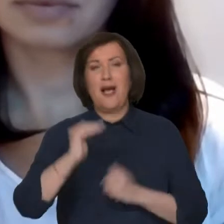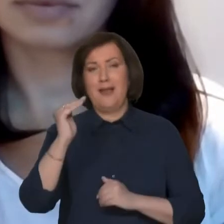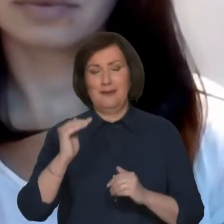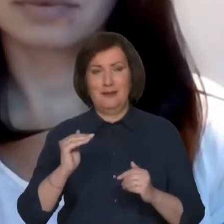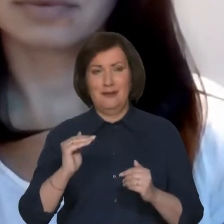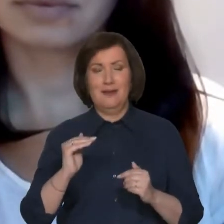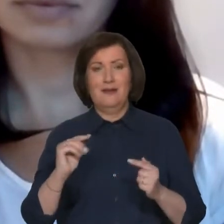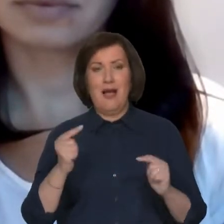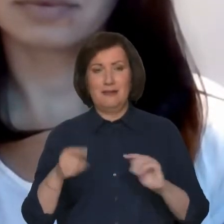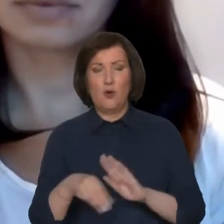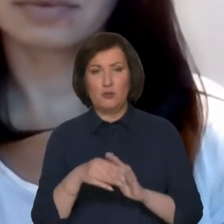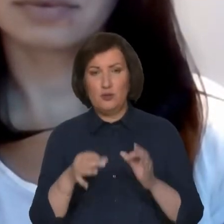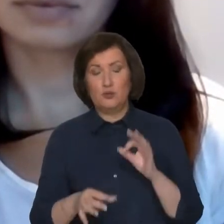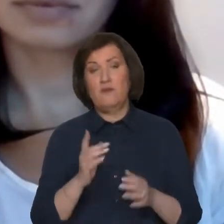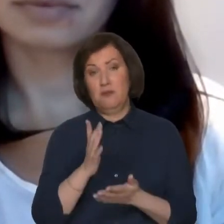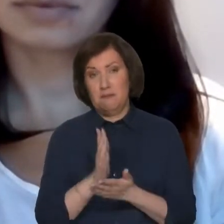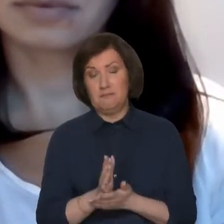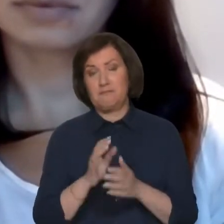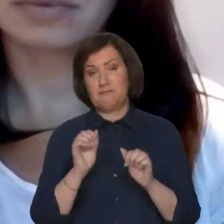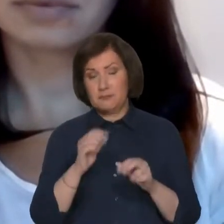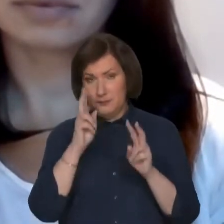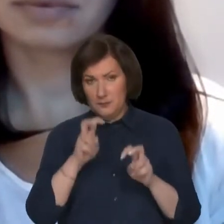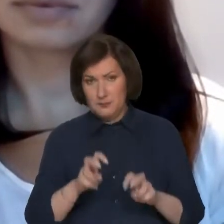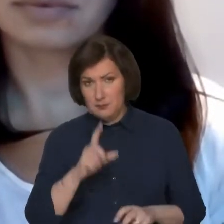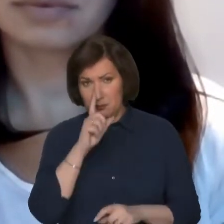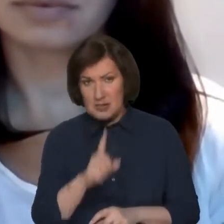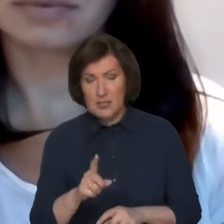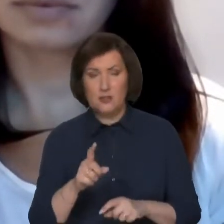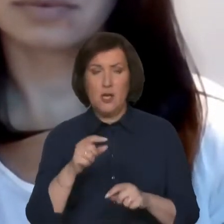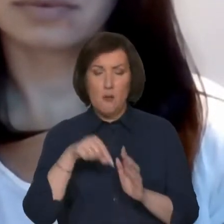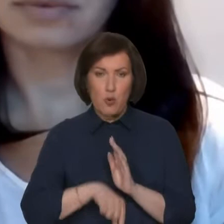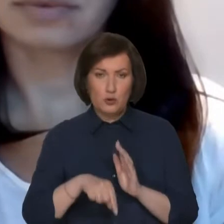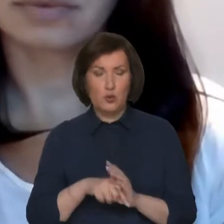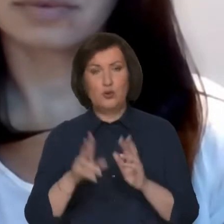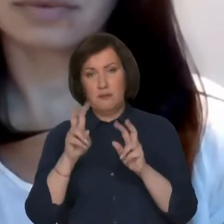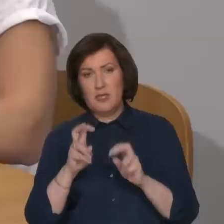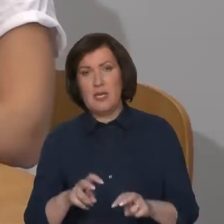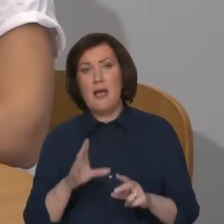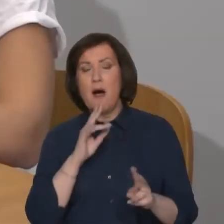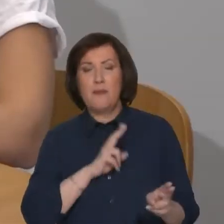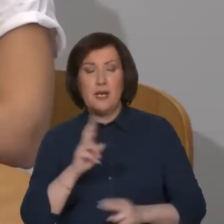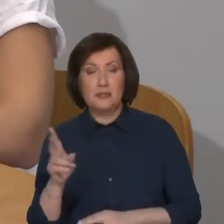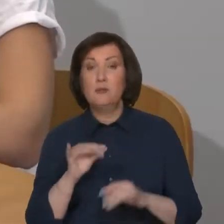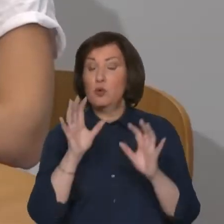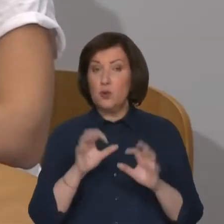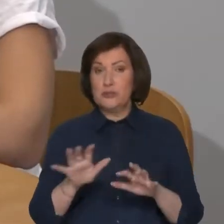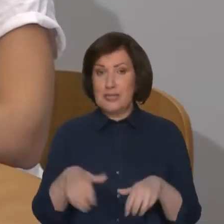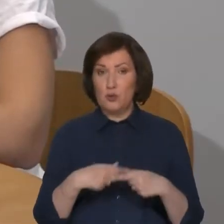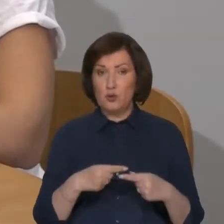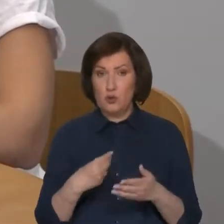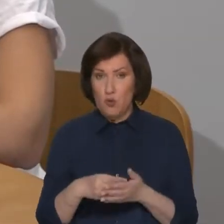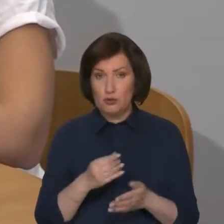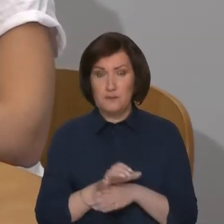Суд має один місяць на те, щоб розглянути справу по суті, і один місяць для того, щоб розглянути її в апеляції. За законом, стягнуті